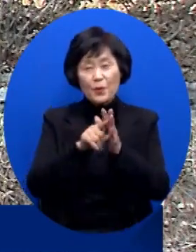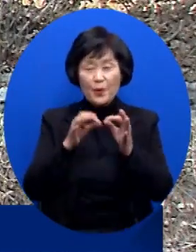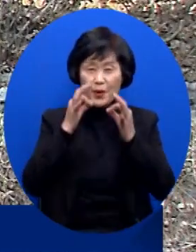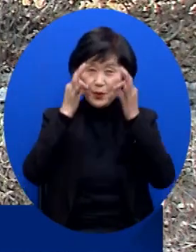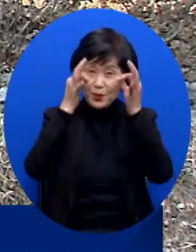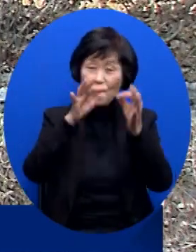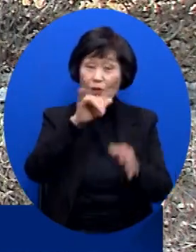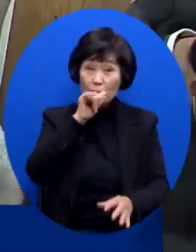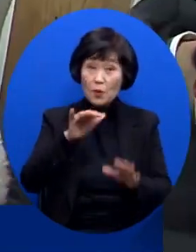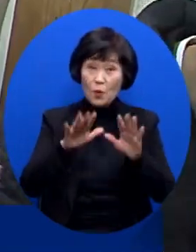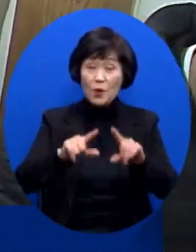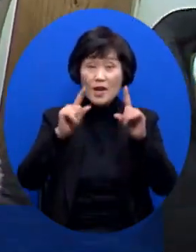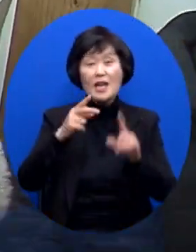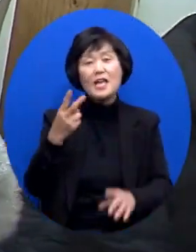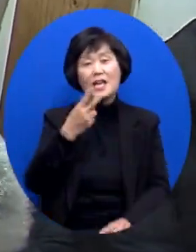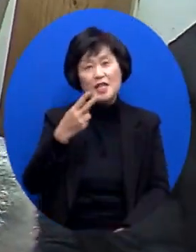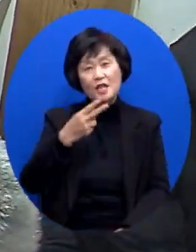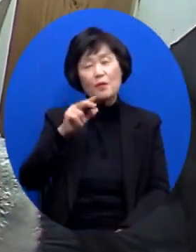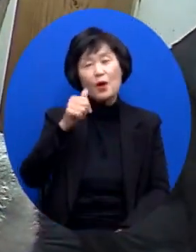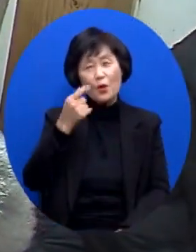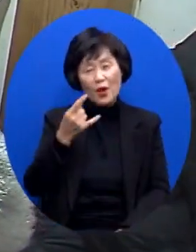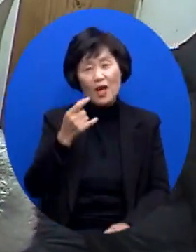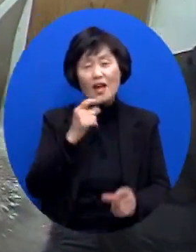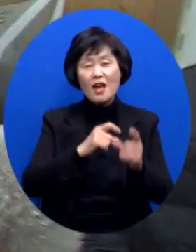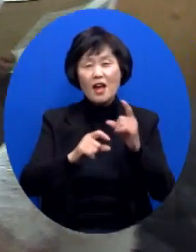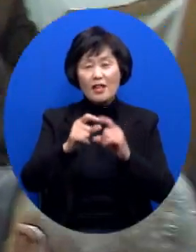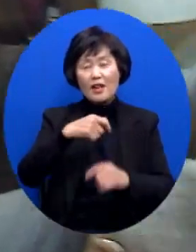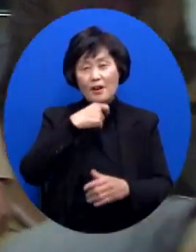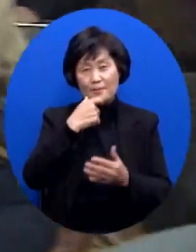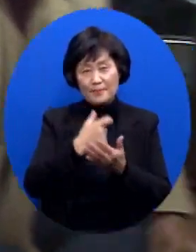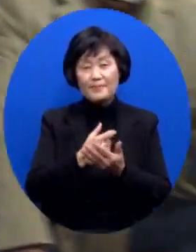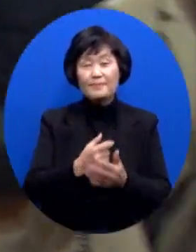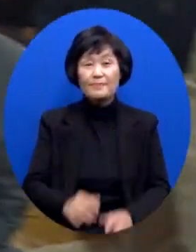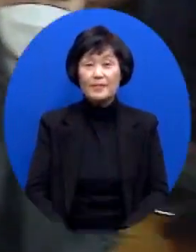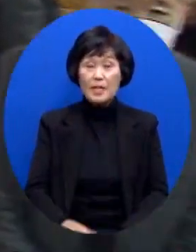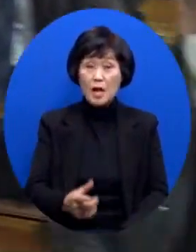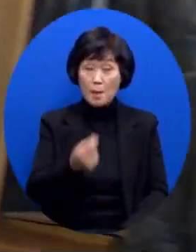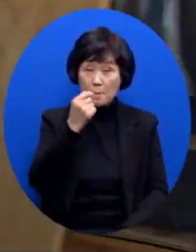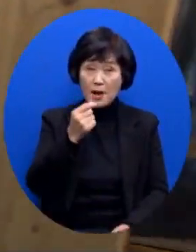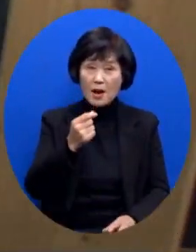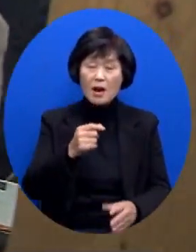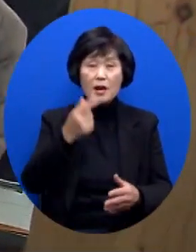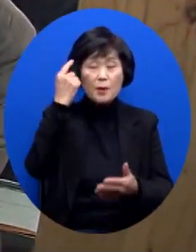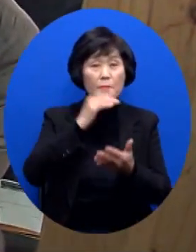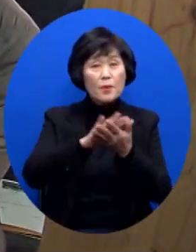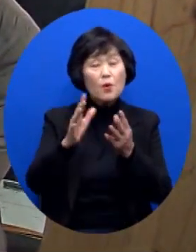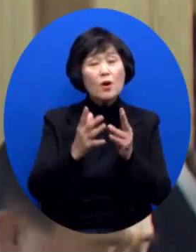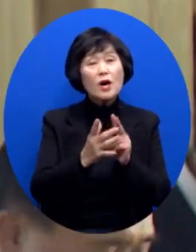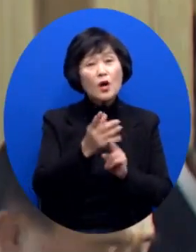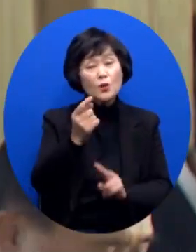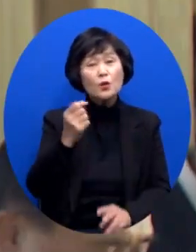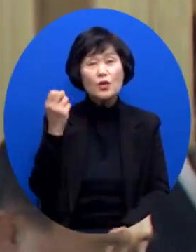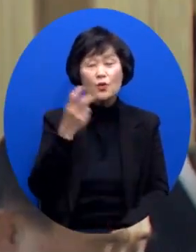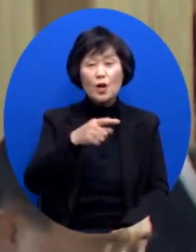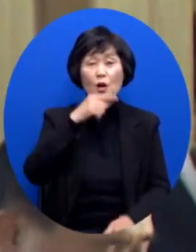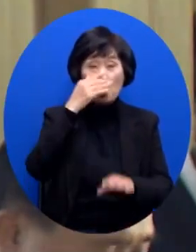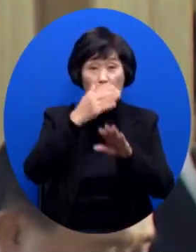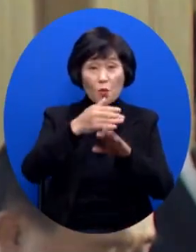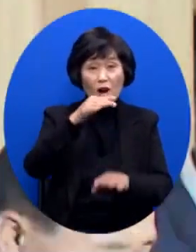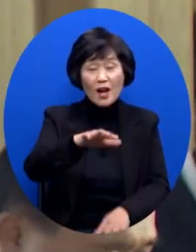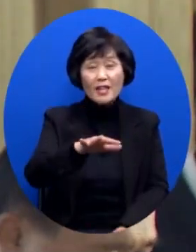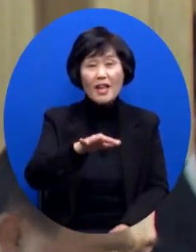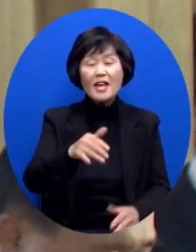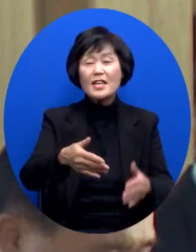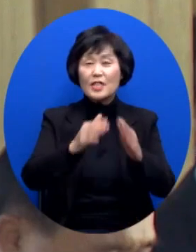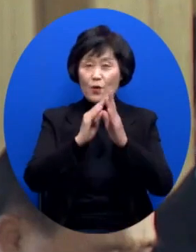드네요. 특히 참석자들은 한반도의 조속한 평화통일과 북한에 있는 우리나라에 세워진 최초의